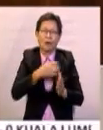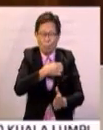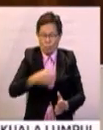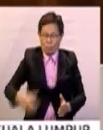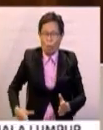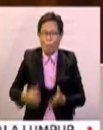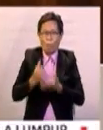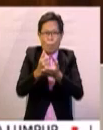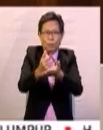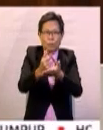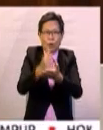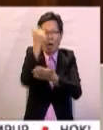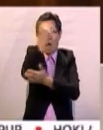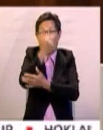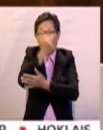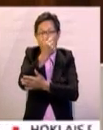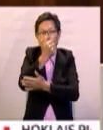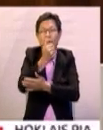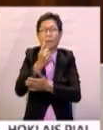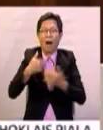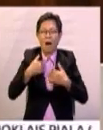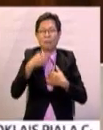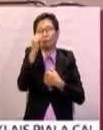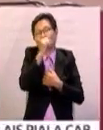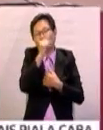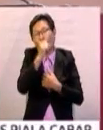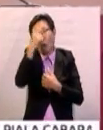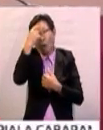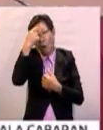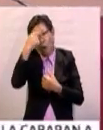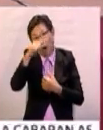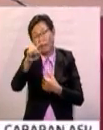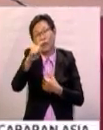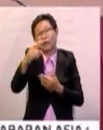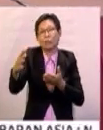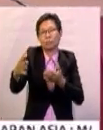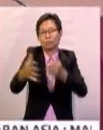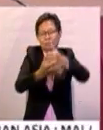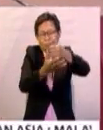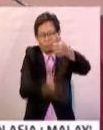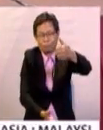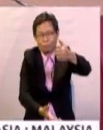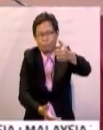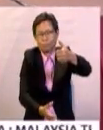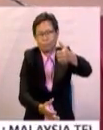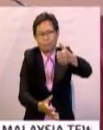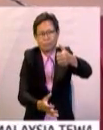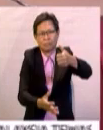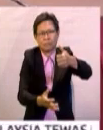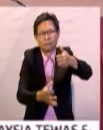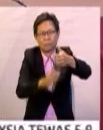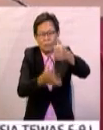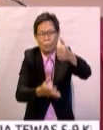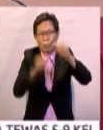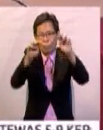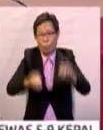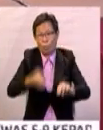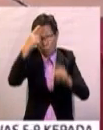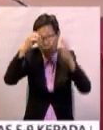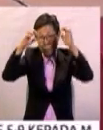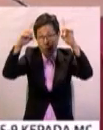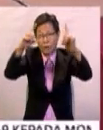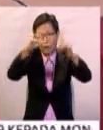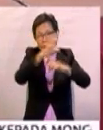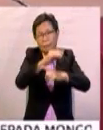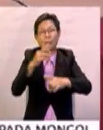Asia Afrika ADRF mengadakan persembahan itu semata-mata bagi mengumpulkan dana melalui tabung kemanusiaan untuk pendidikan kanak-kanak